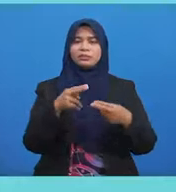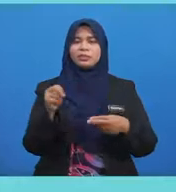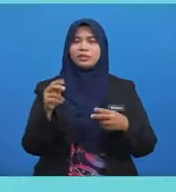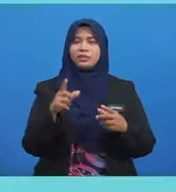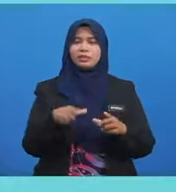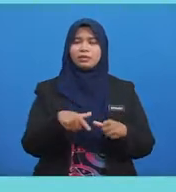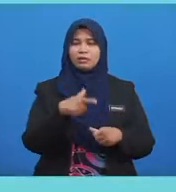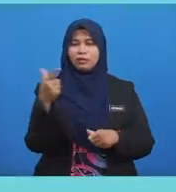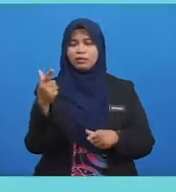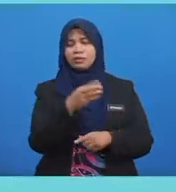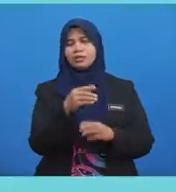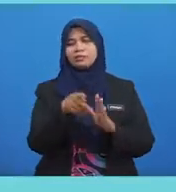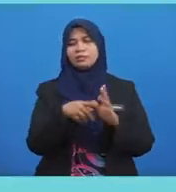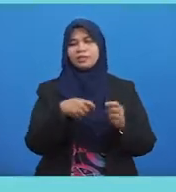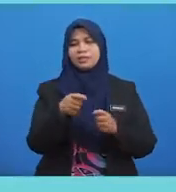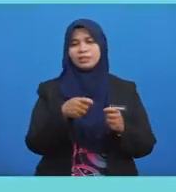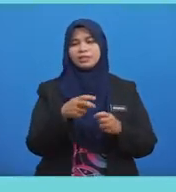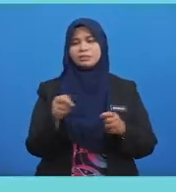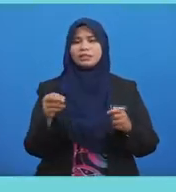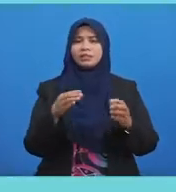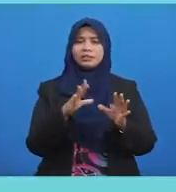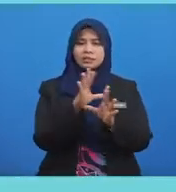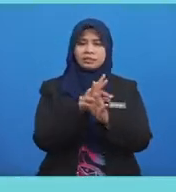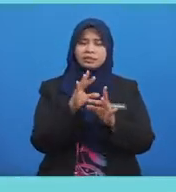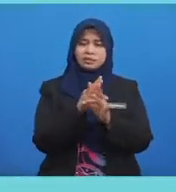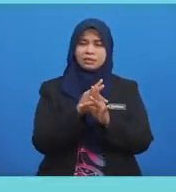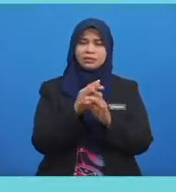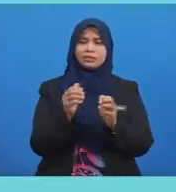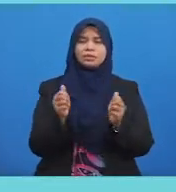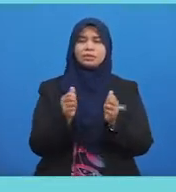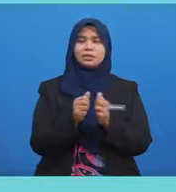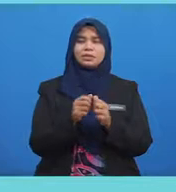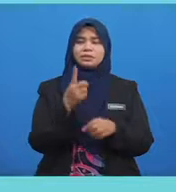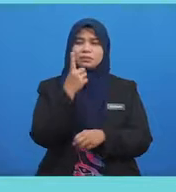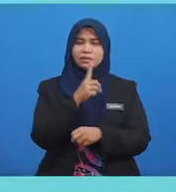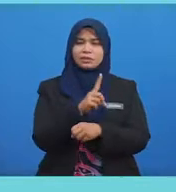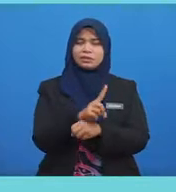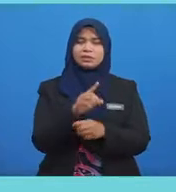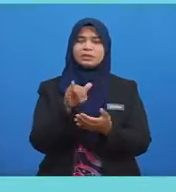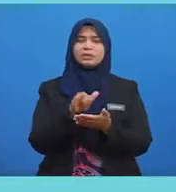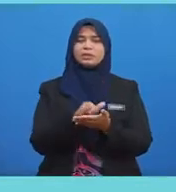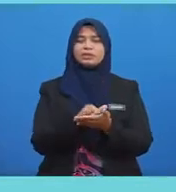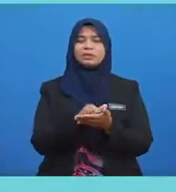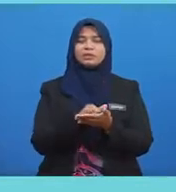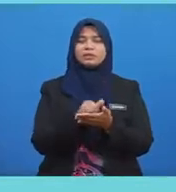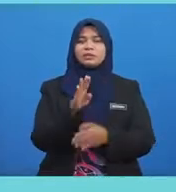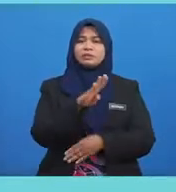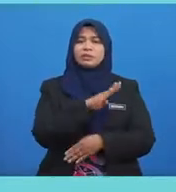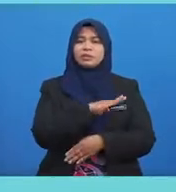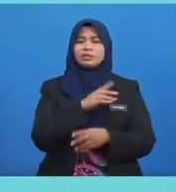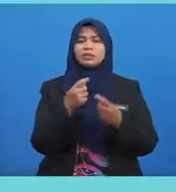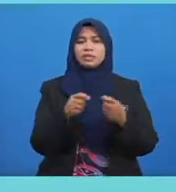hubungan luar dan pentadbiran Sarawak. Dengan perjanjian itu, British telah